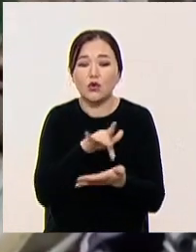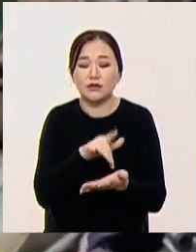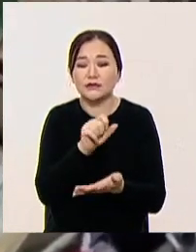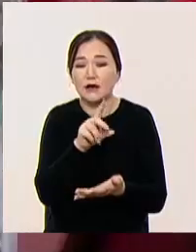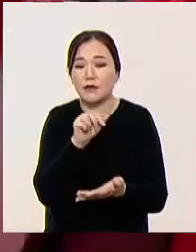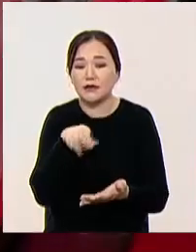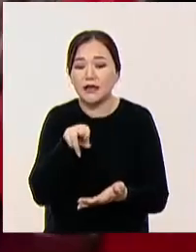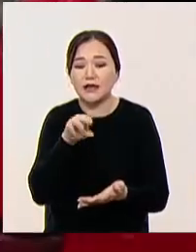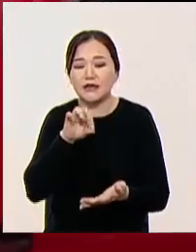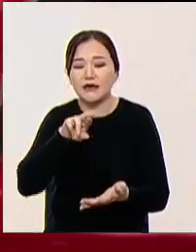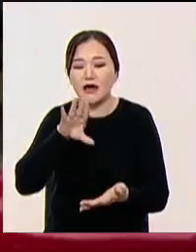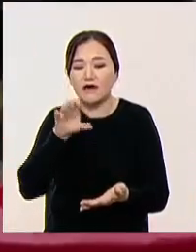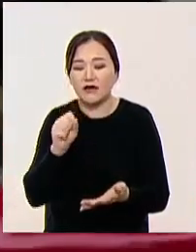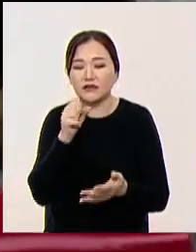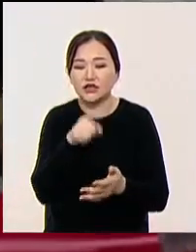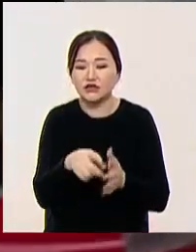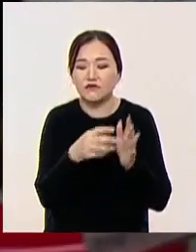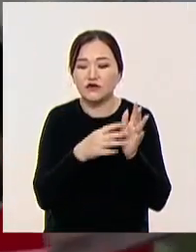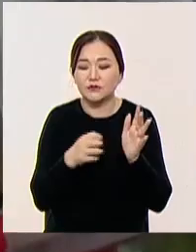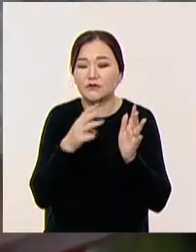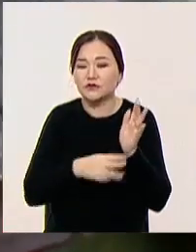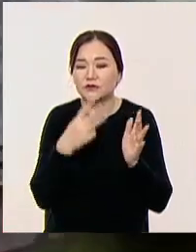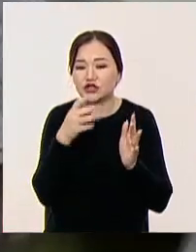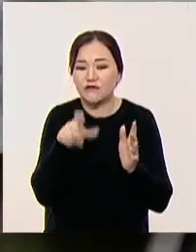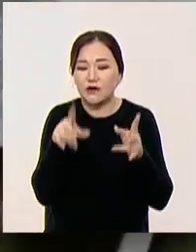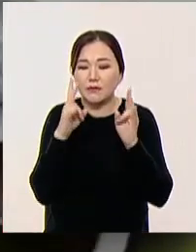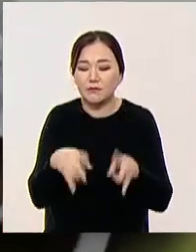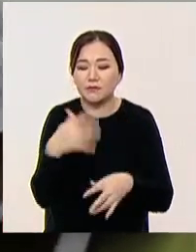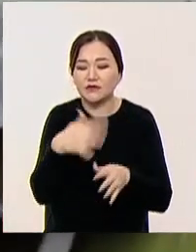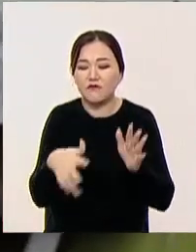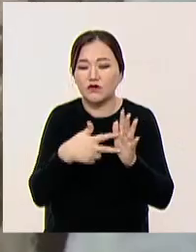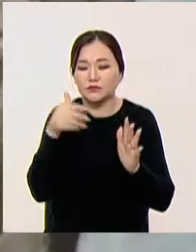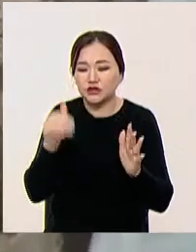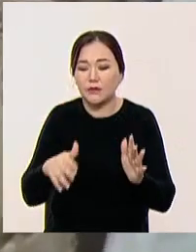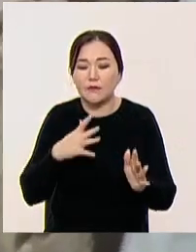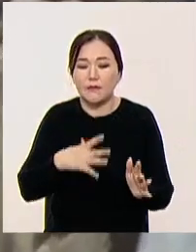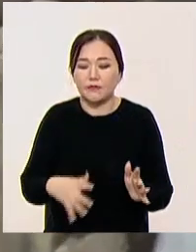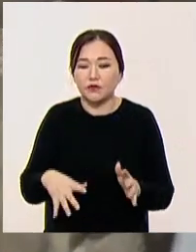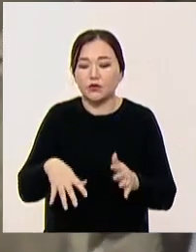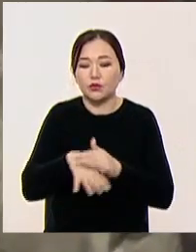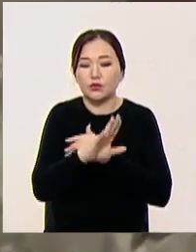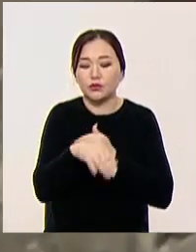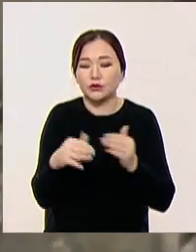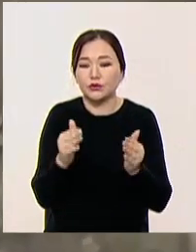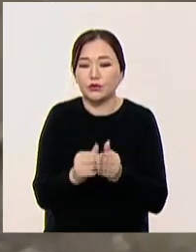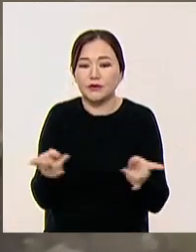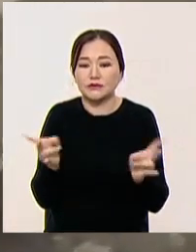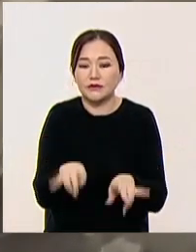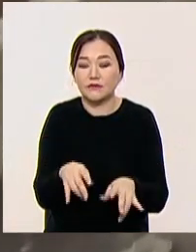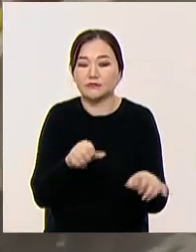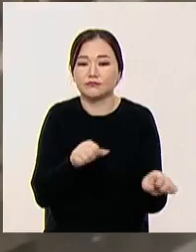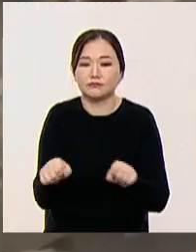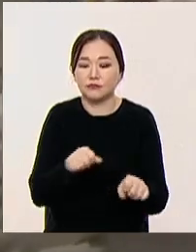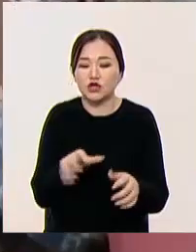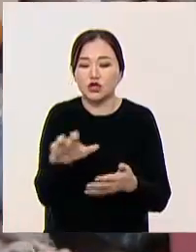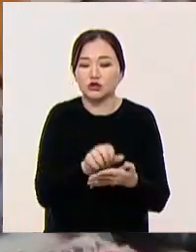Западная Ява. 1083 человека пострадали, 58 тысяч были вынуждены покинуть свои дома. Подземные толчки разрушили